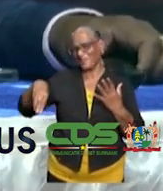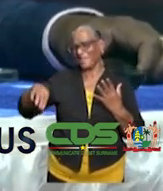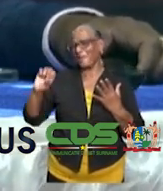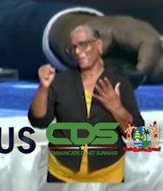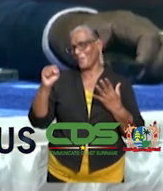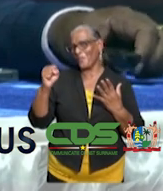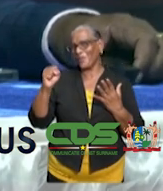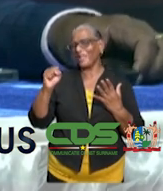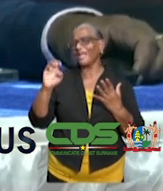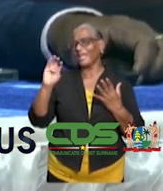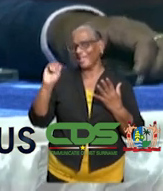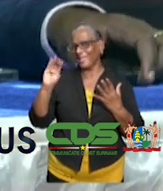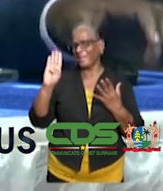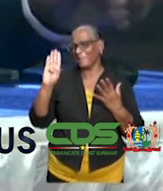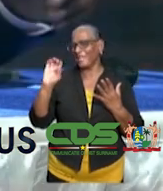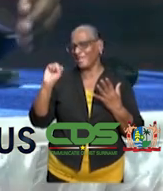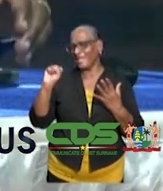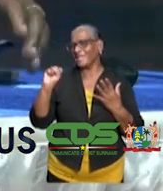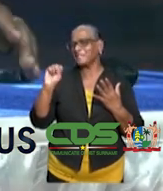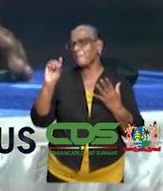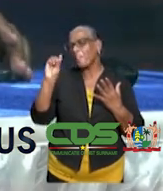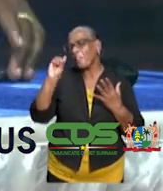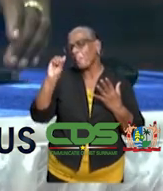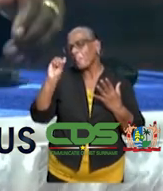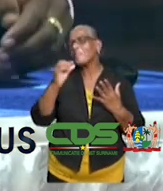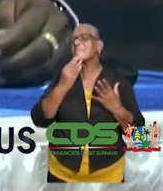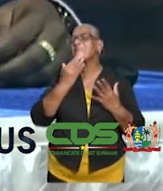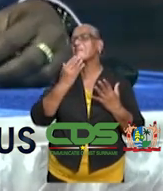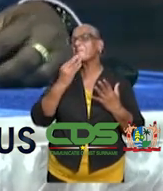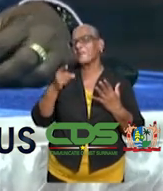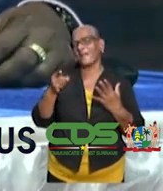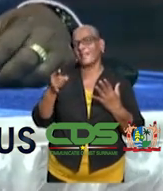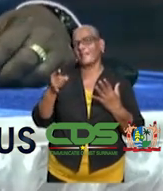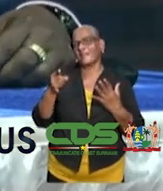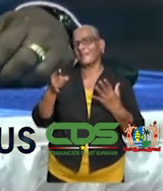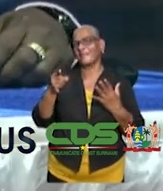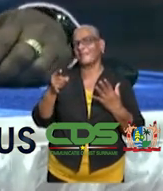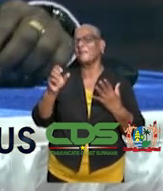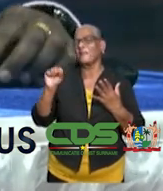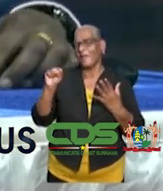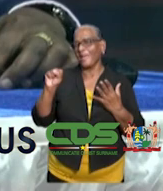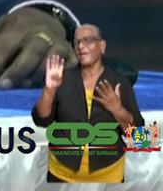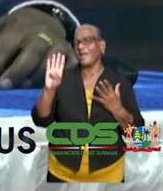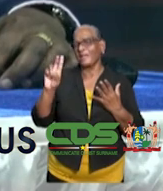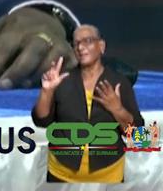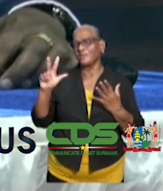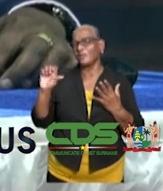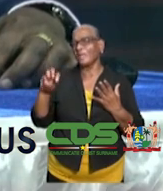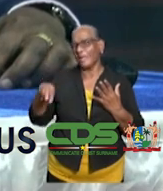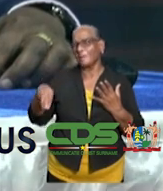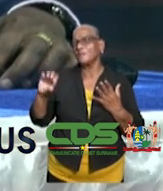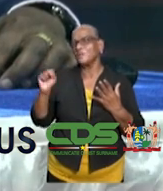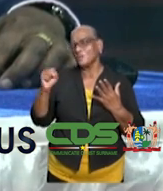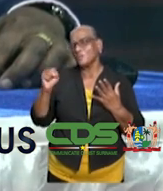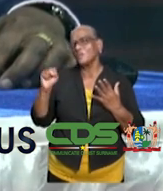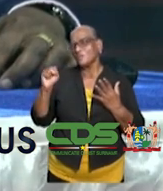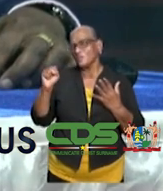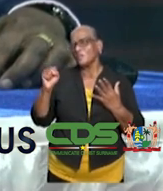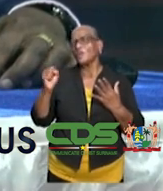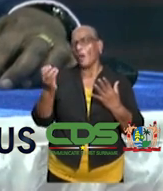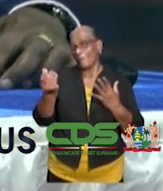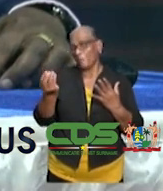In feite kan het bedrijf het hoofd heel moeilijk boven water houden. En dat is vanwege het feit dat de